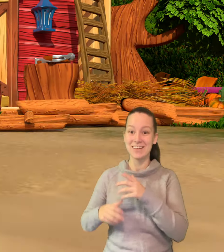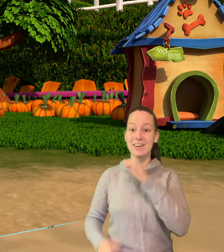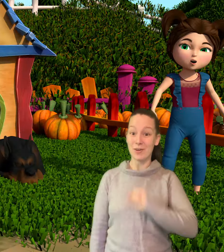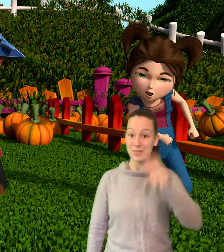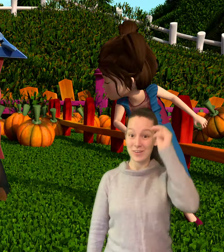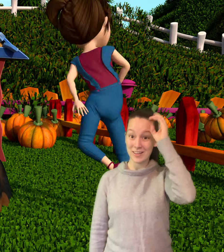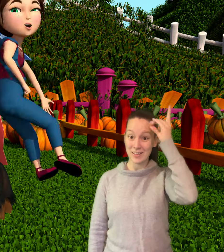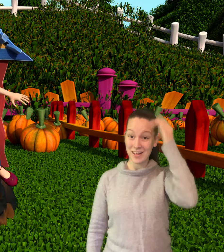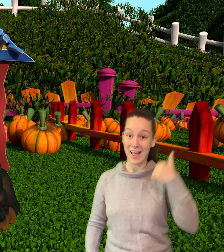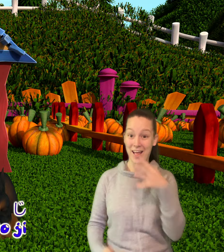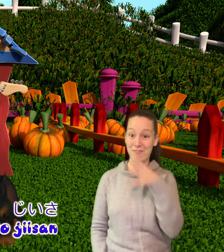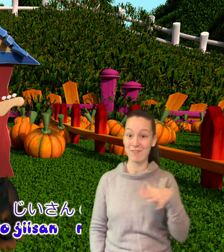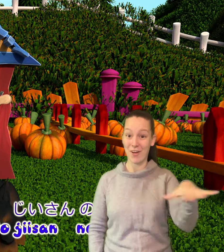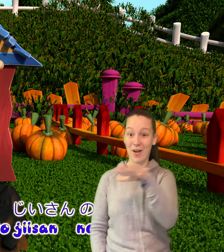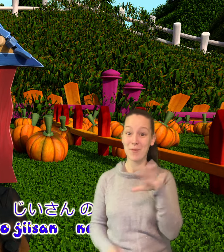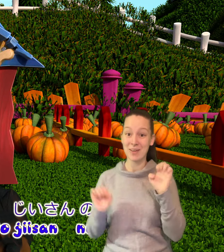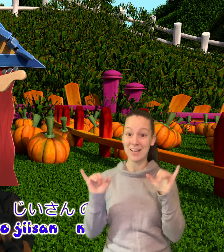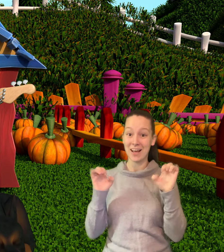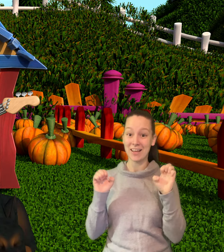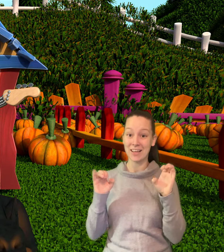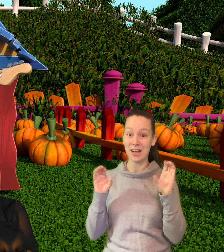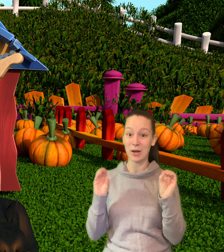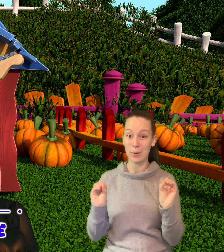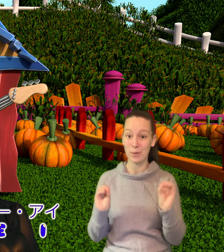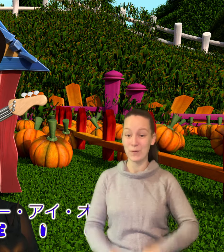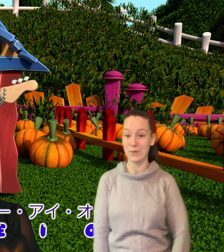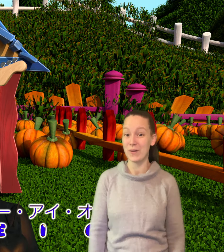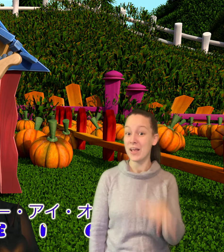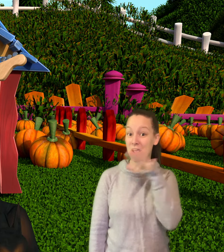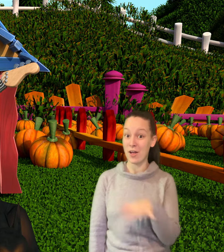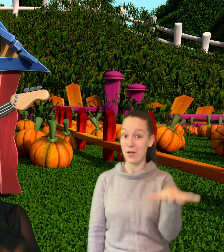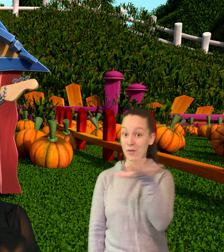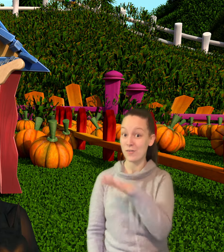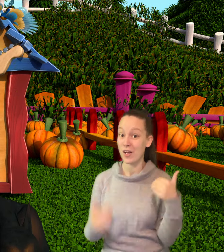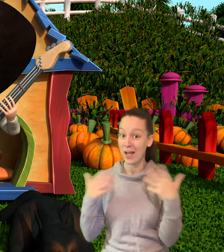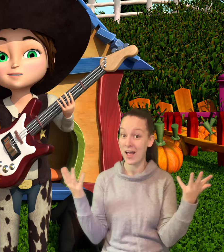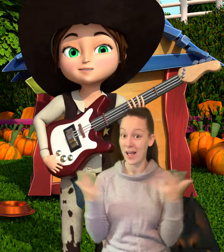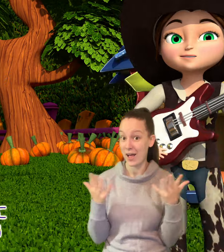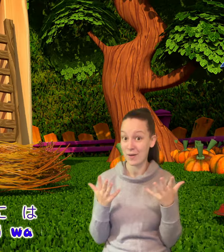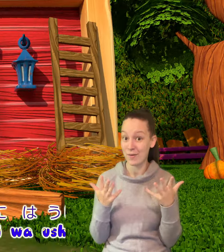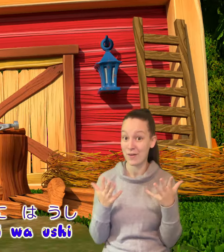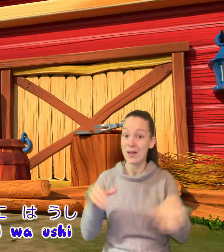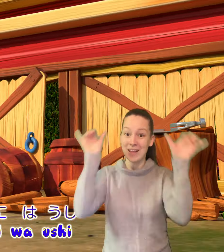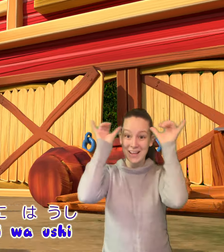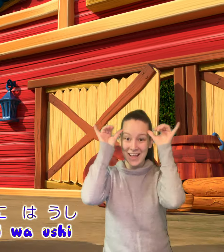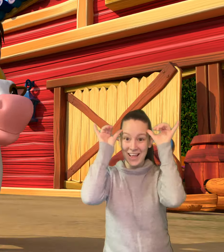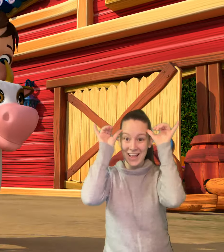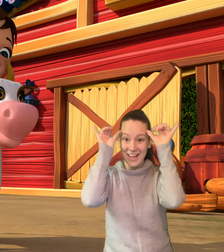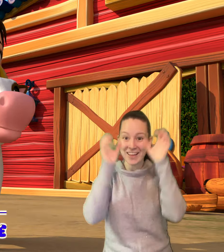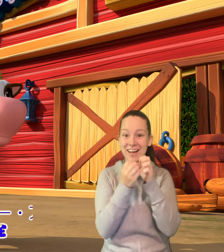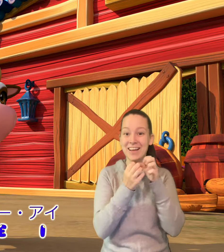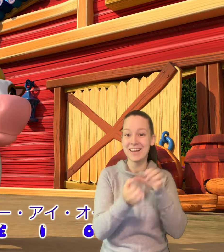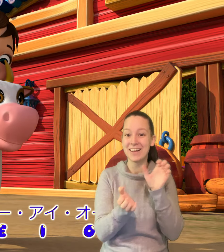牧場マクドナルドじさんのE上に